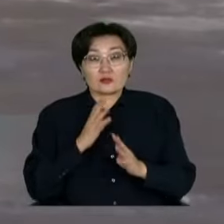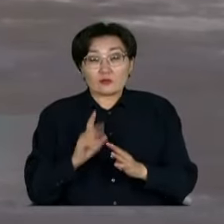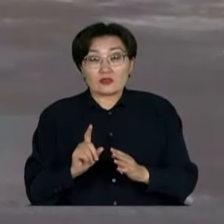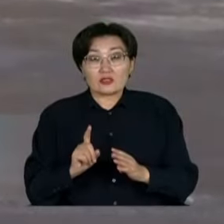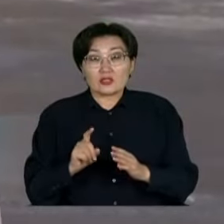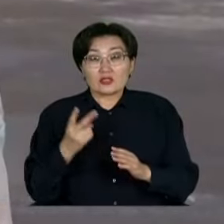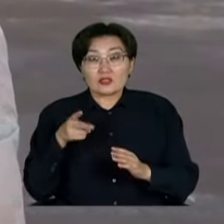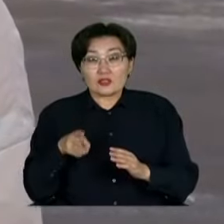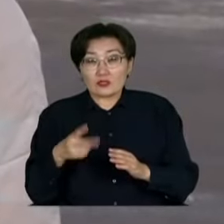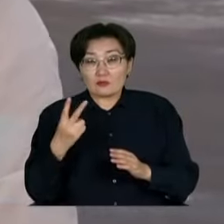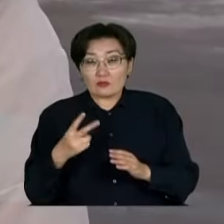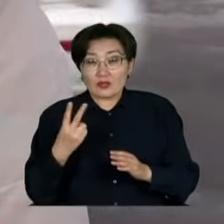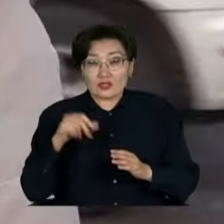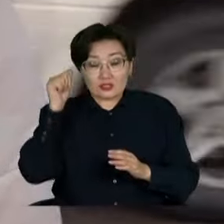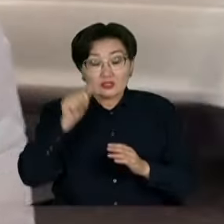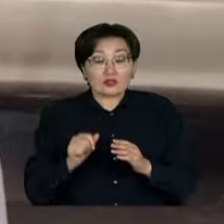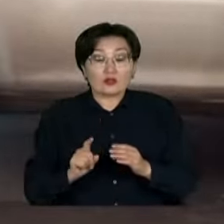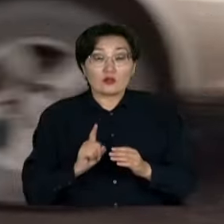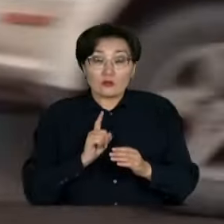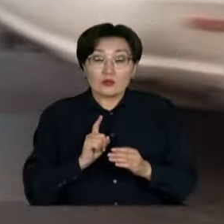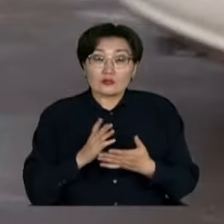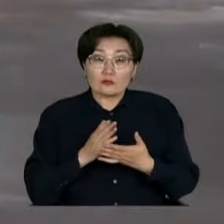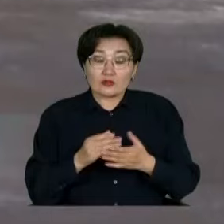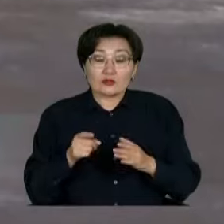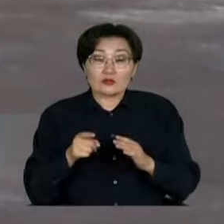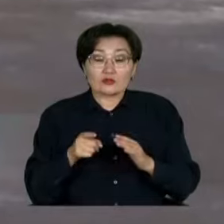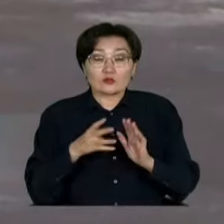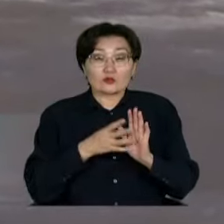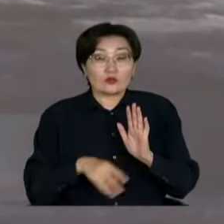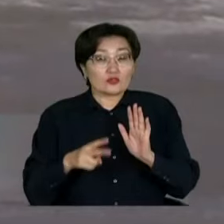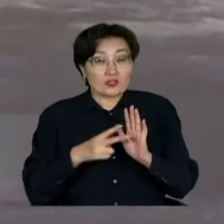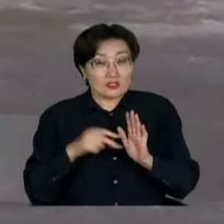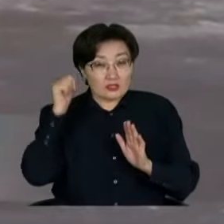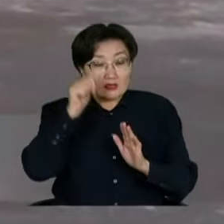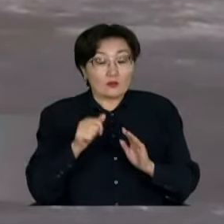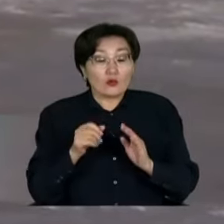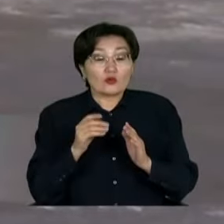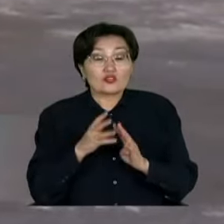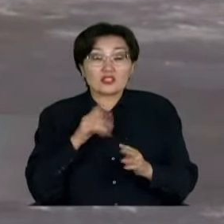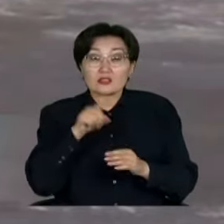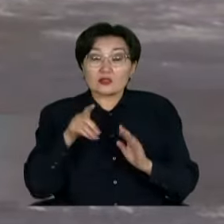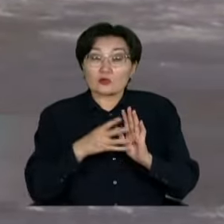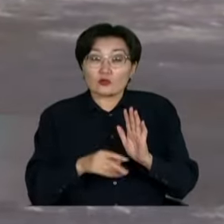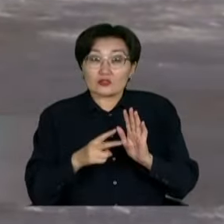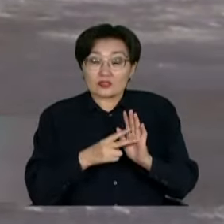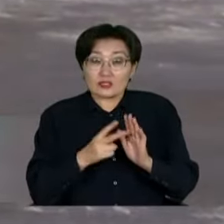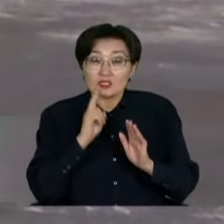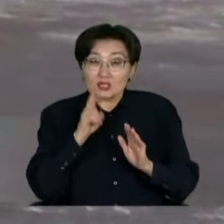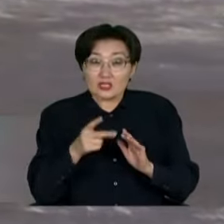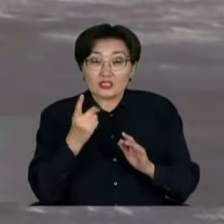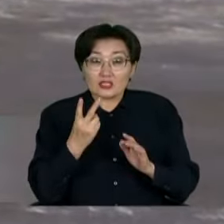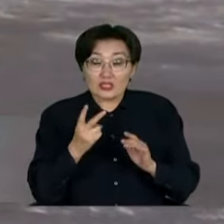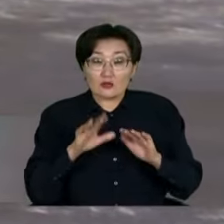тұрдым. 4 балам бар. Енді 97 болып тұрдым. 2 жылда өтті. 2 жылда 2 ғана очередке жылжыды.